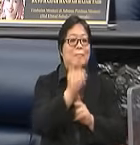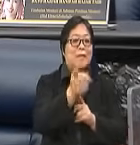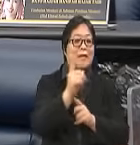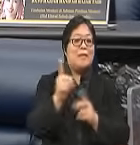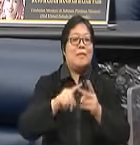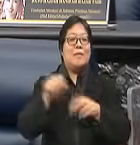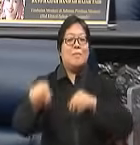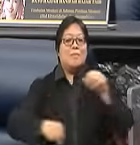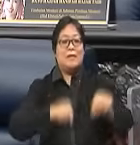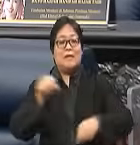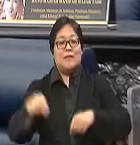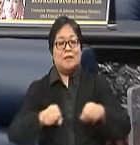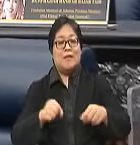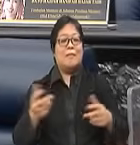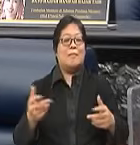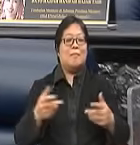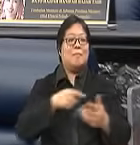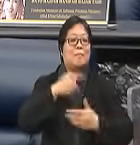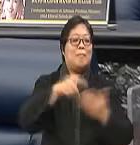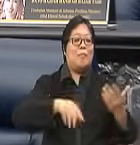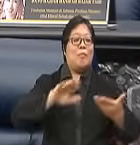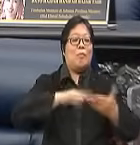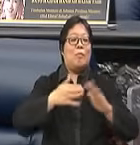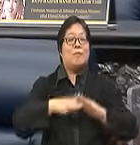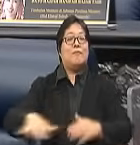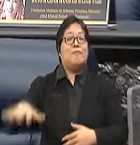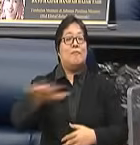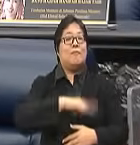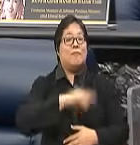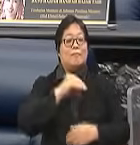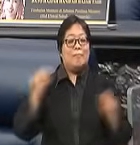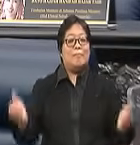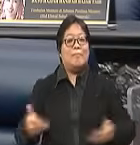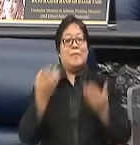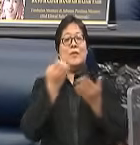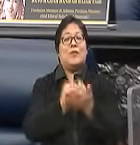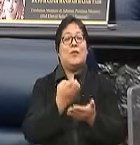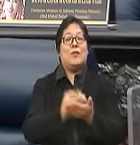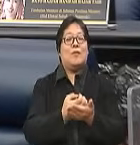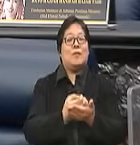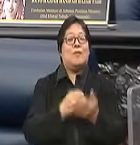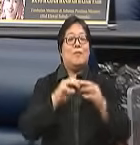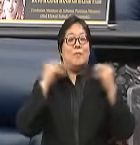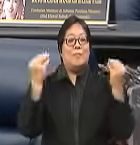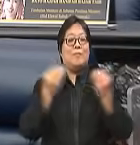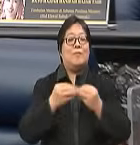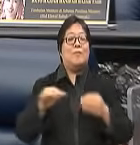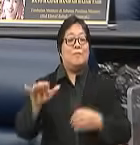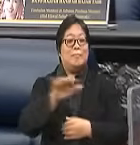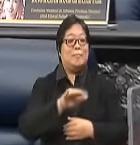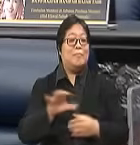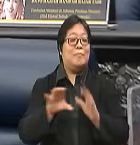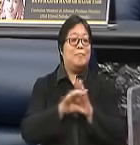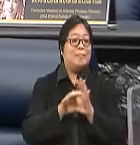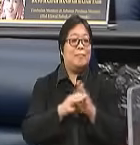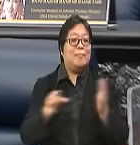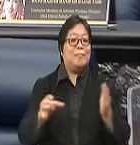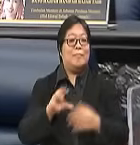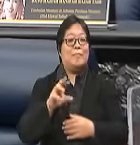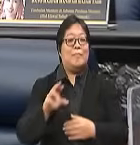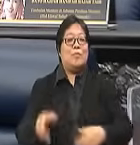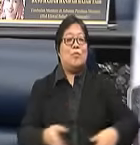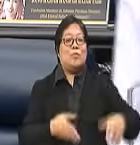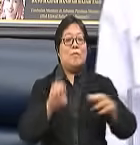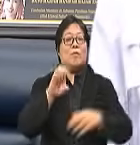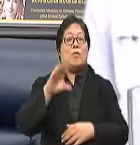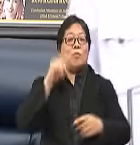dan berbasikal di kalangan komisi setempat serta merangsang aktivitas ekonomi masyarakat setempat seperti ribet